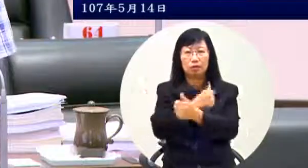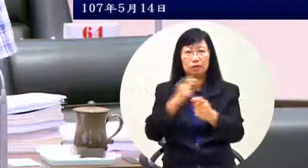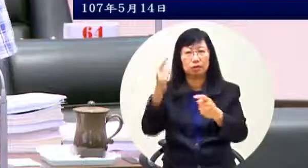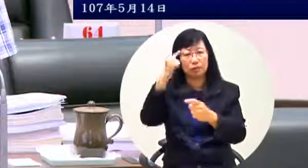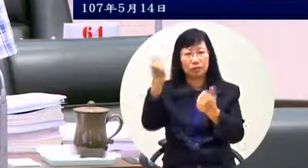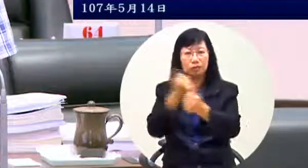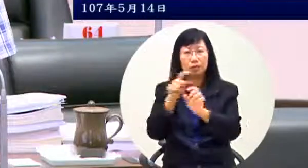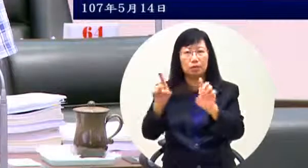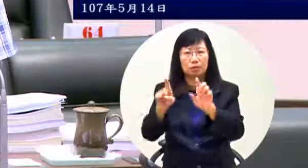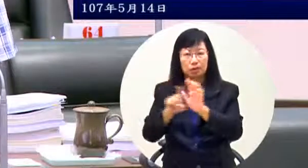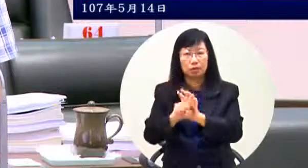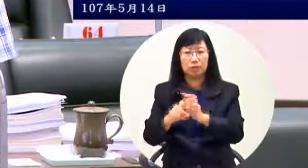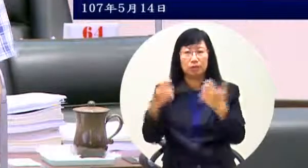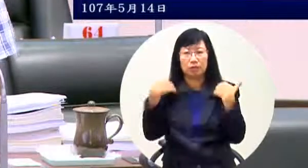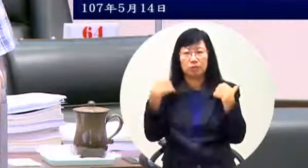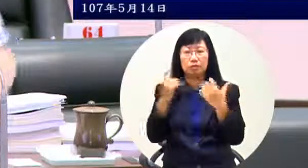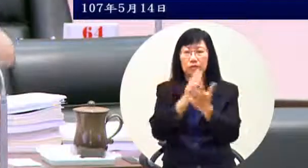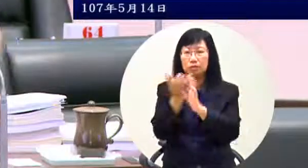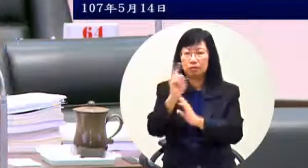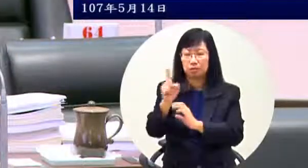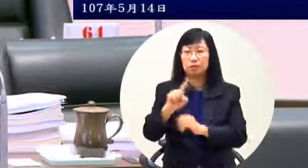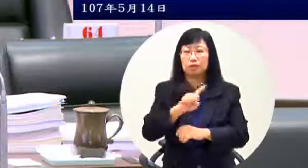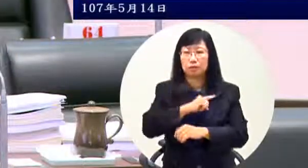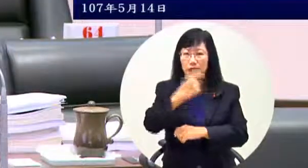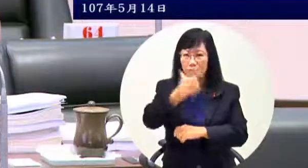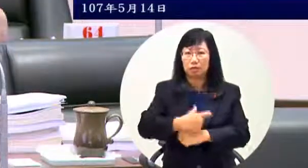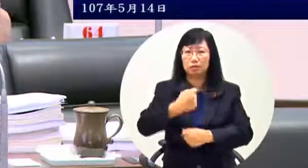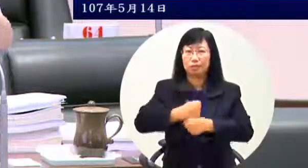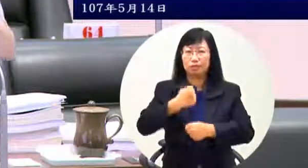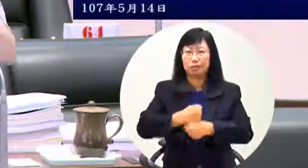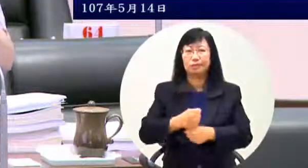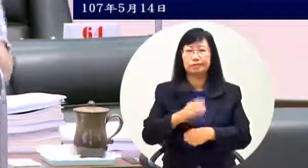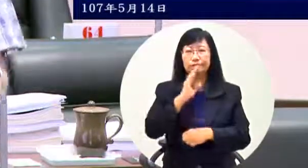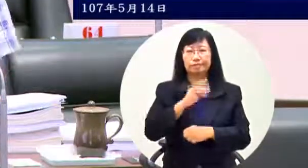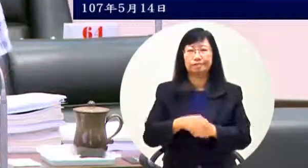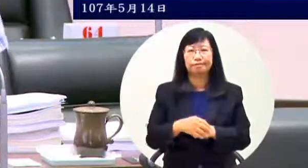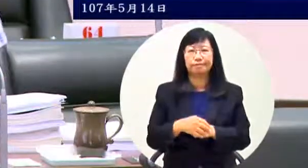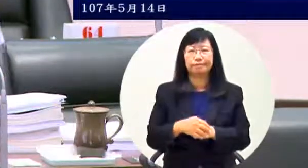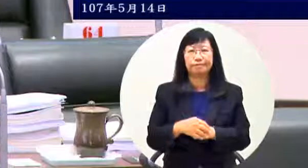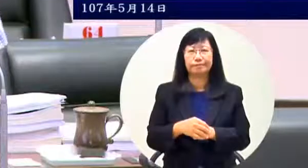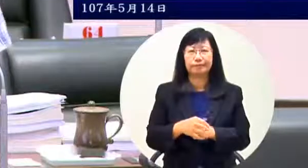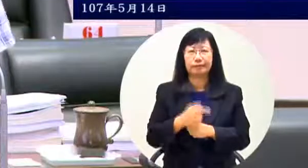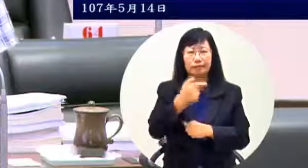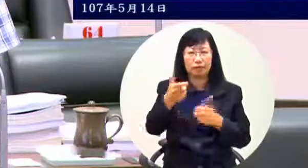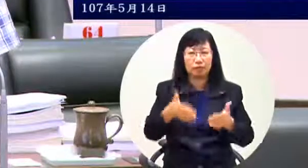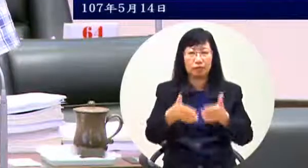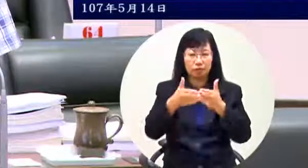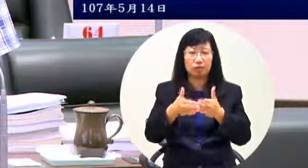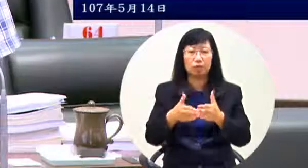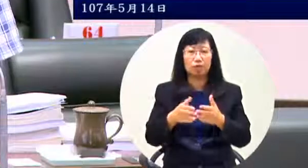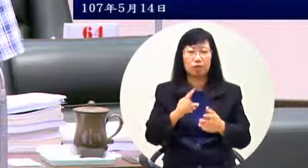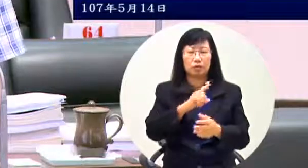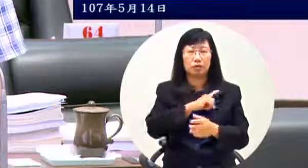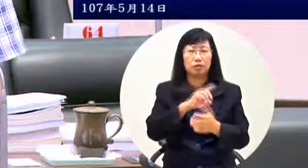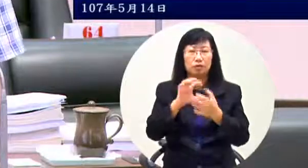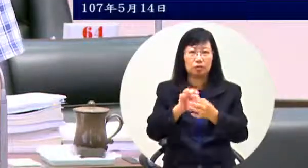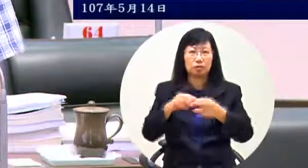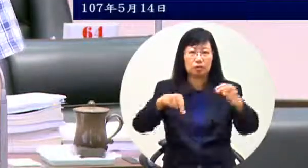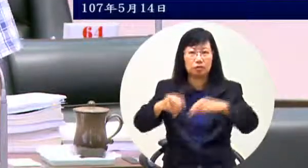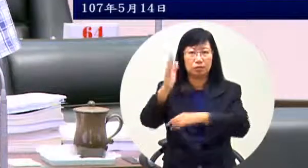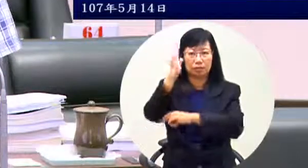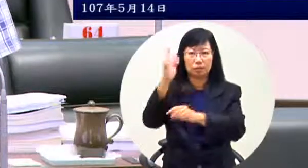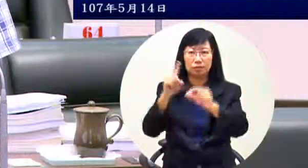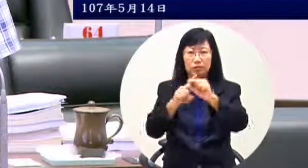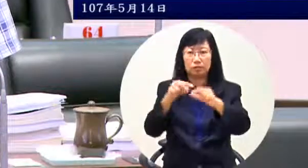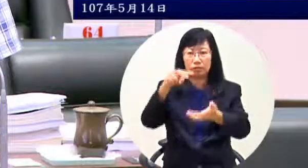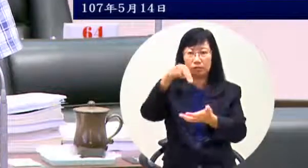的。很重要的，就是要谨守行政中立，还有行政公